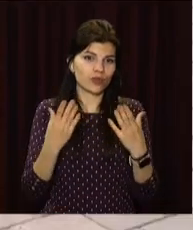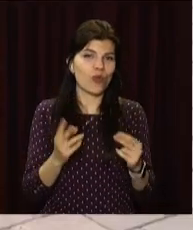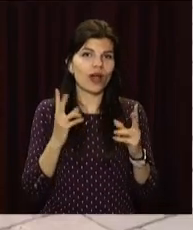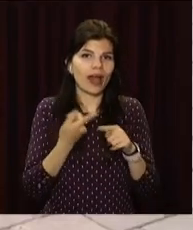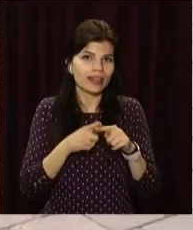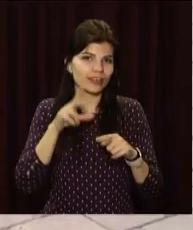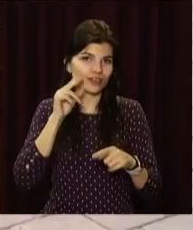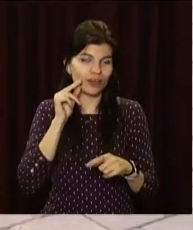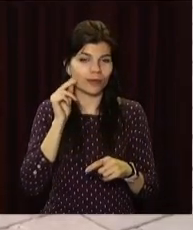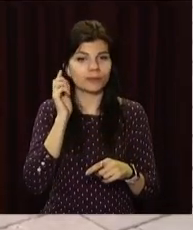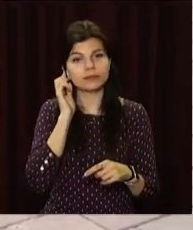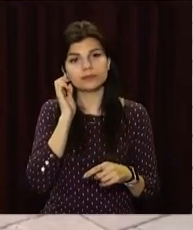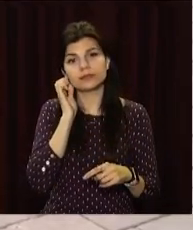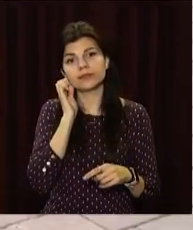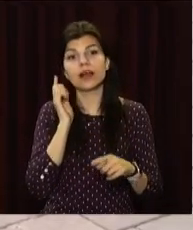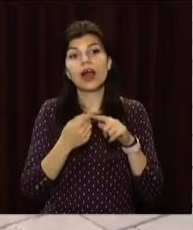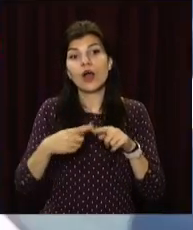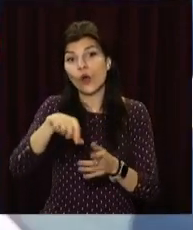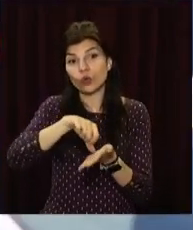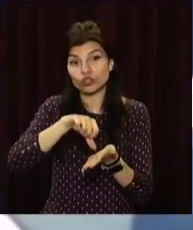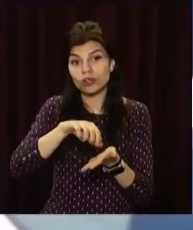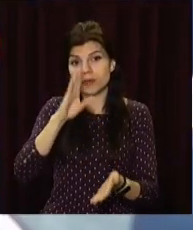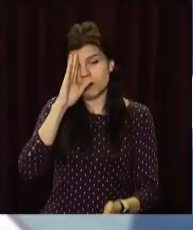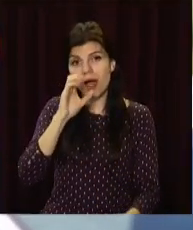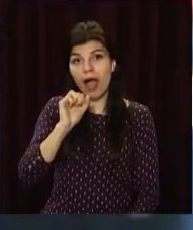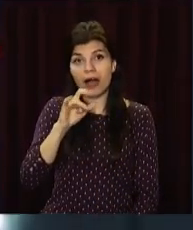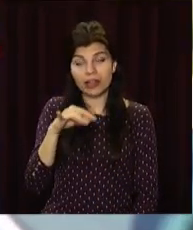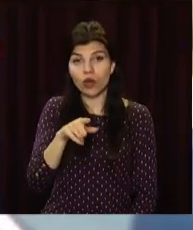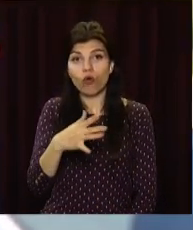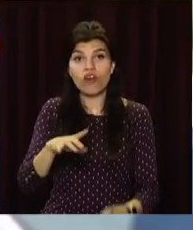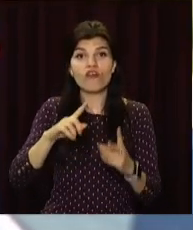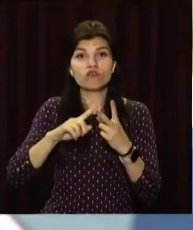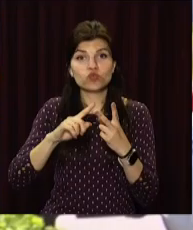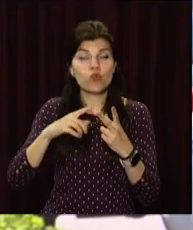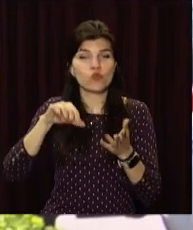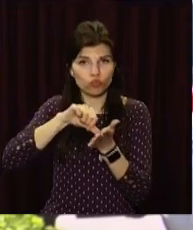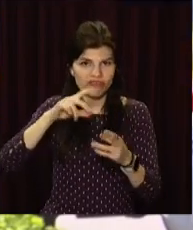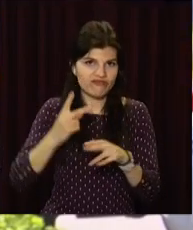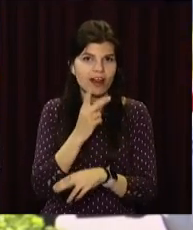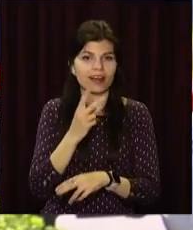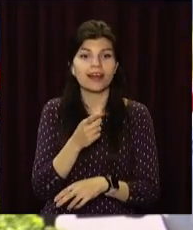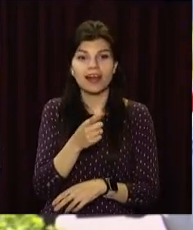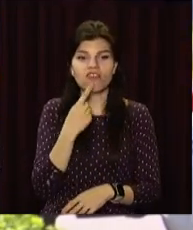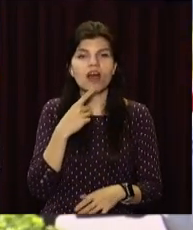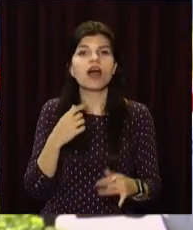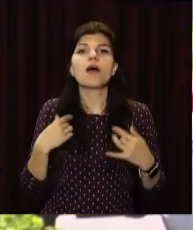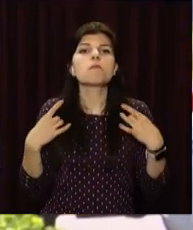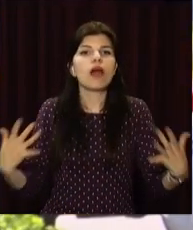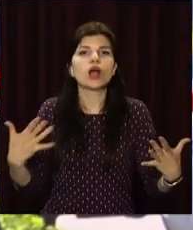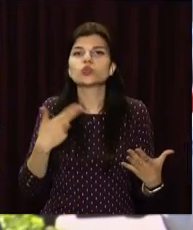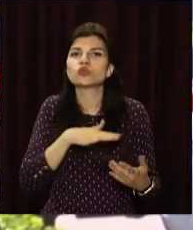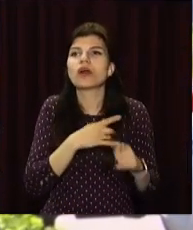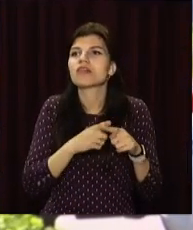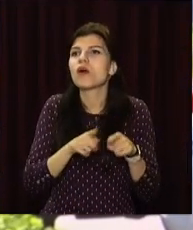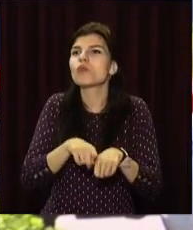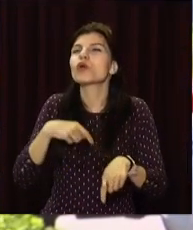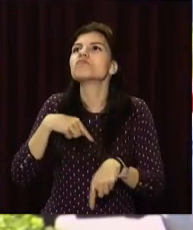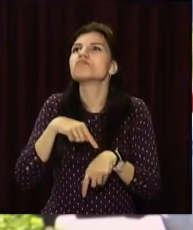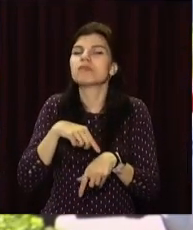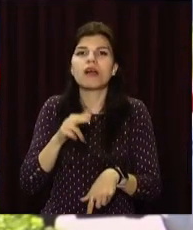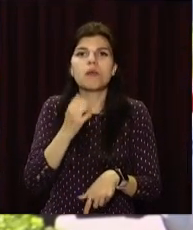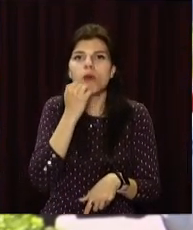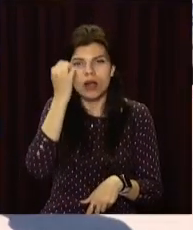дате. Серед учасників автопробігу і Андрій Гладкий. Він вже вдруге бере в ньому участь. Для мене це праздник душі. Це